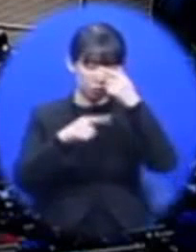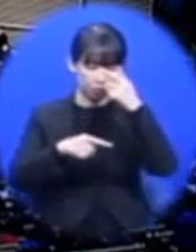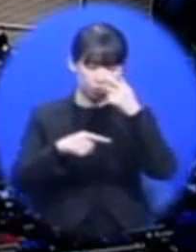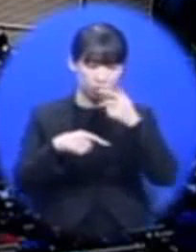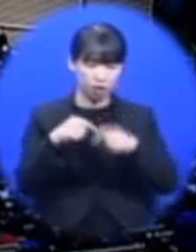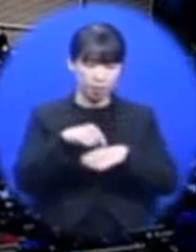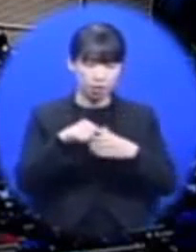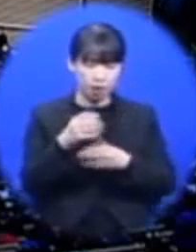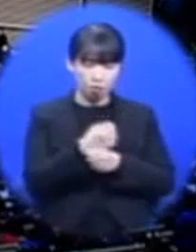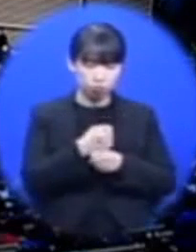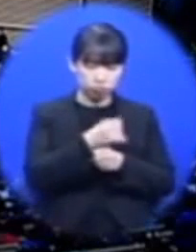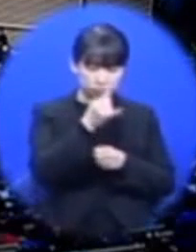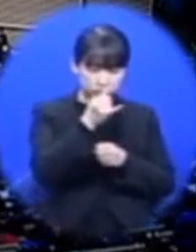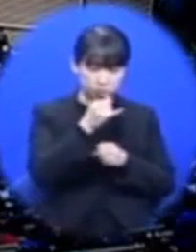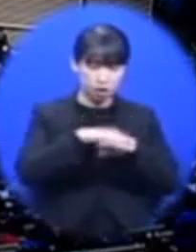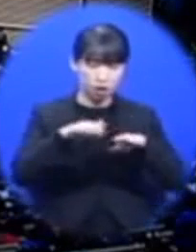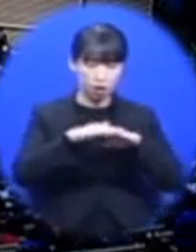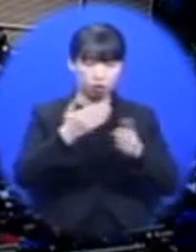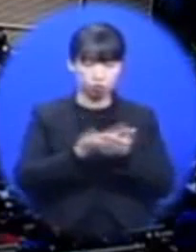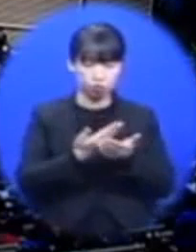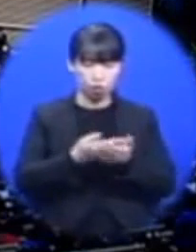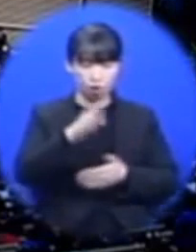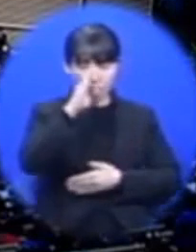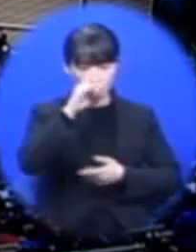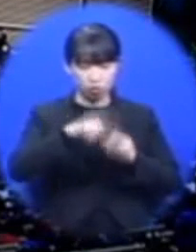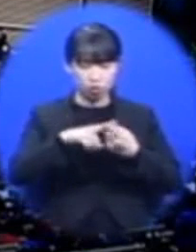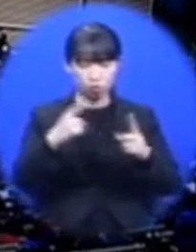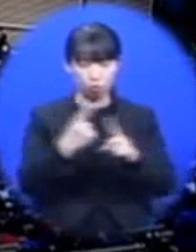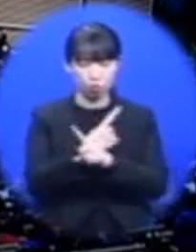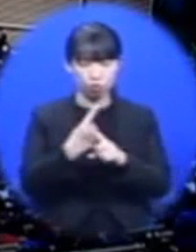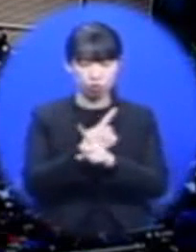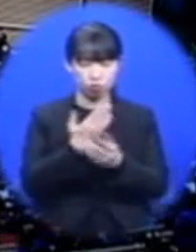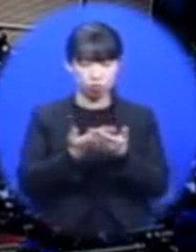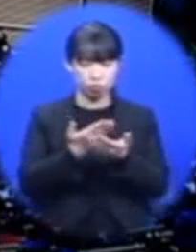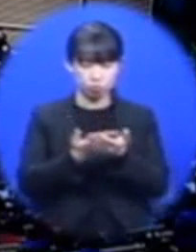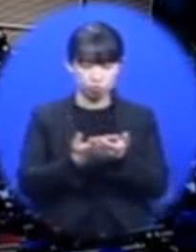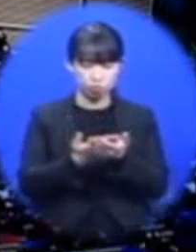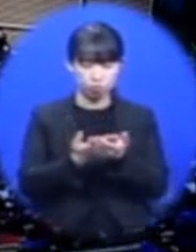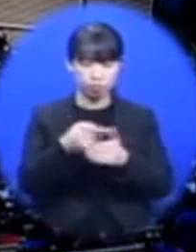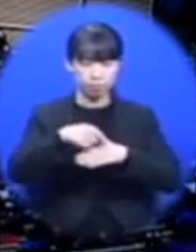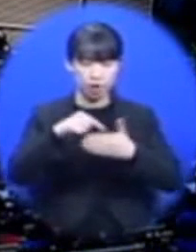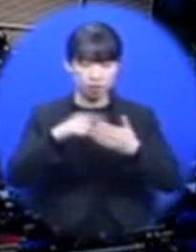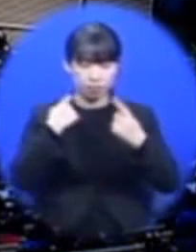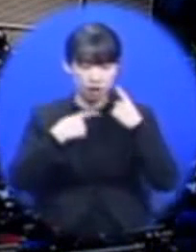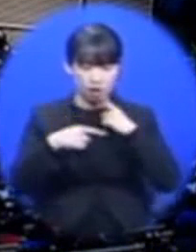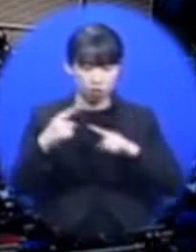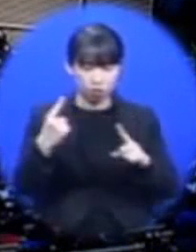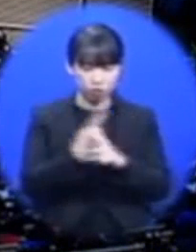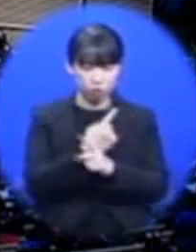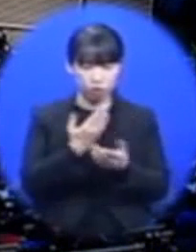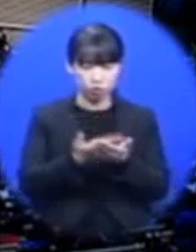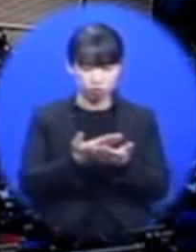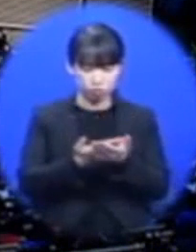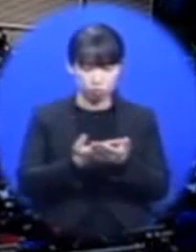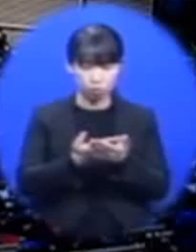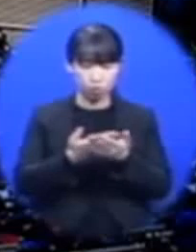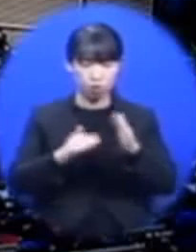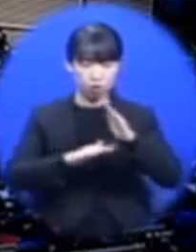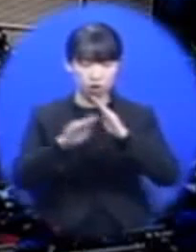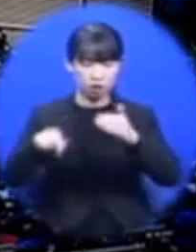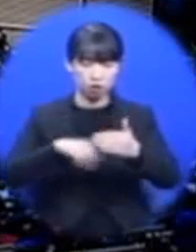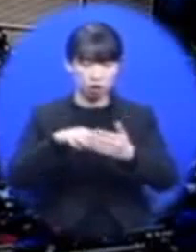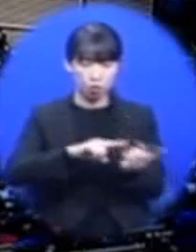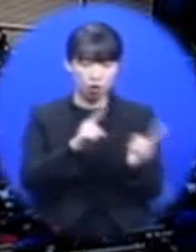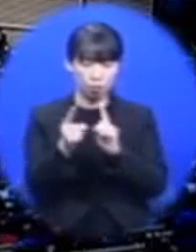주소서 병든 것을이 시간에 고쳐 주소서 아 아멘 마음에 상한 것을 치료하시고 가정 안에 회복을